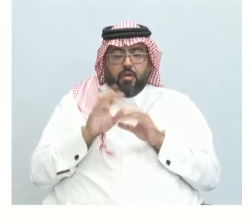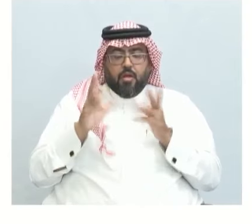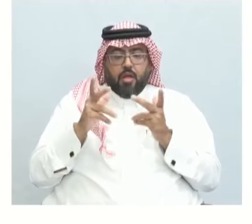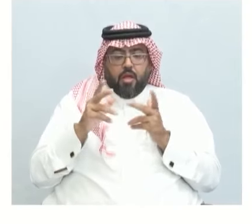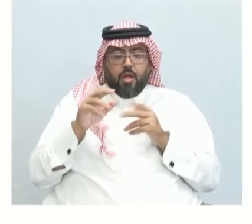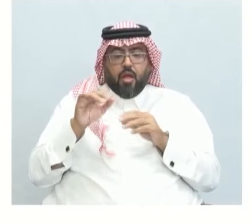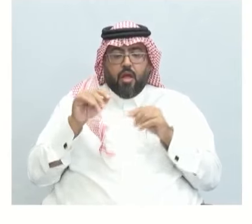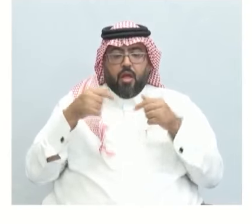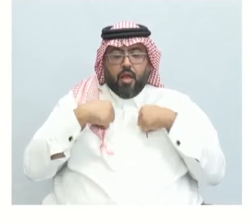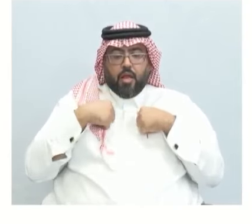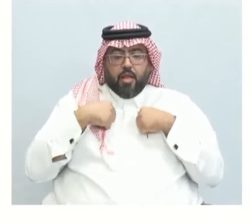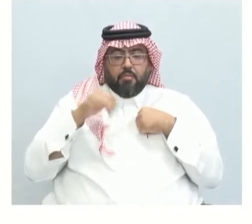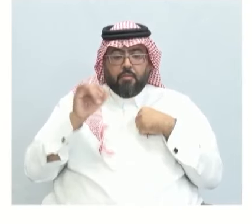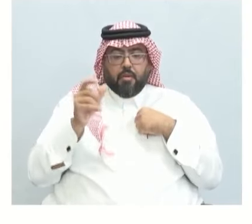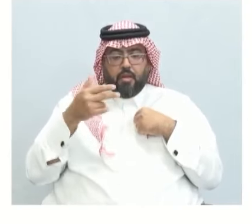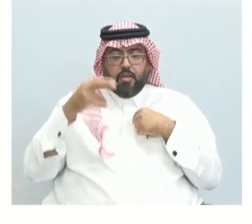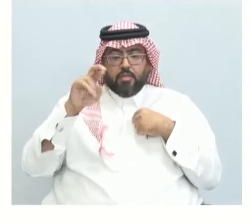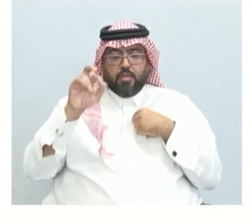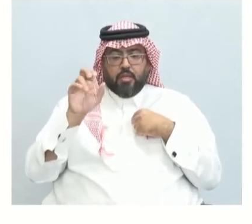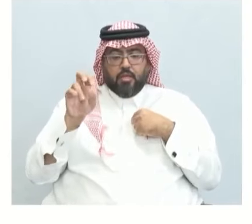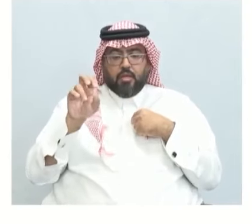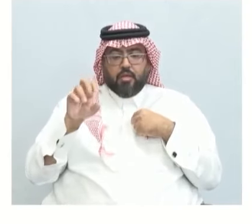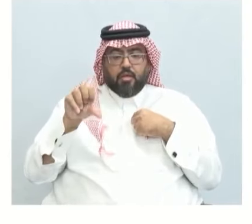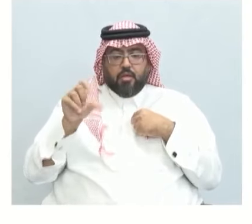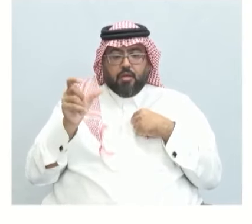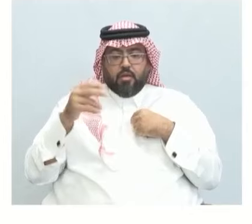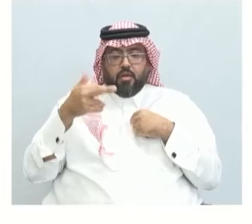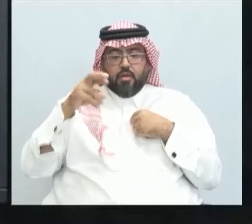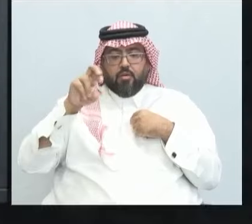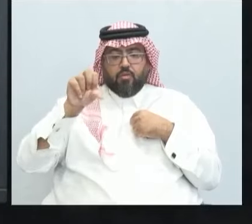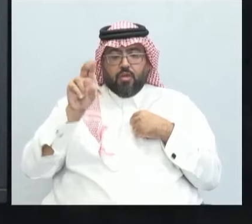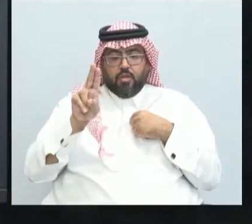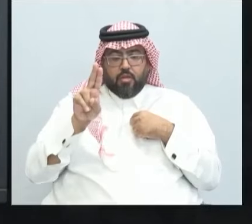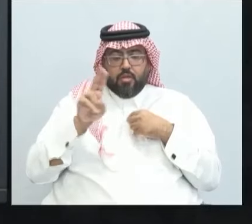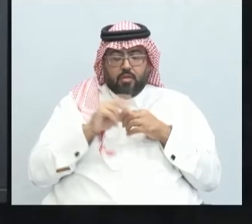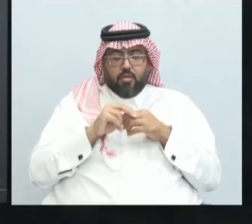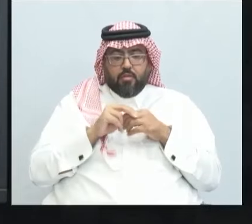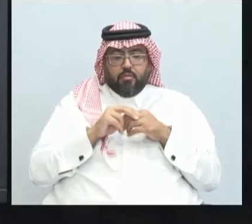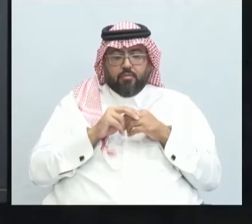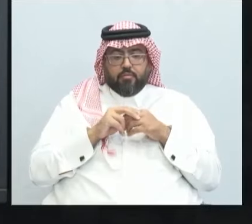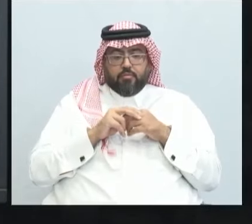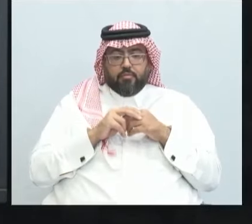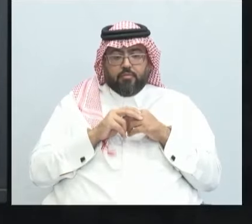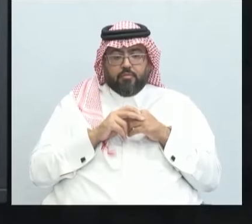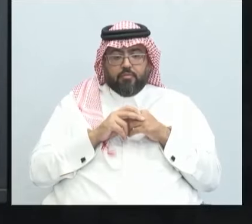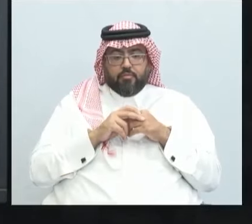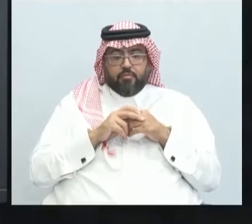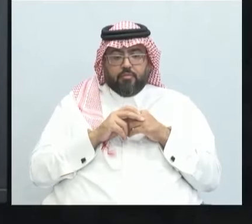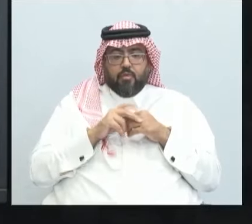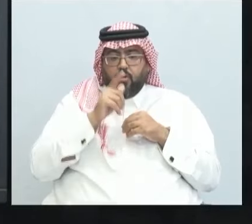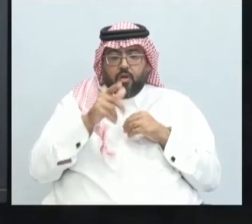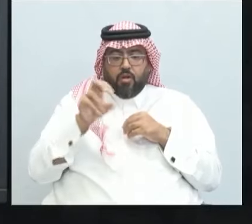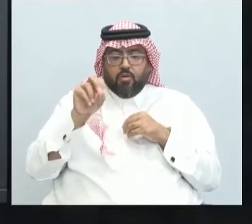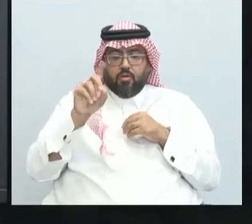غوت غويت وان ترشد غزيه ارشد يعني انا معهم ان غو او ان كانوا في جهه الرشد في وقال